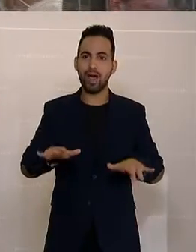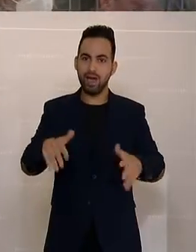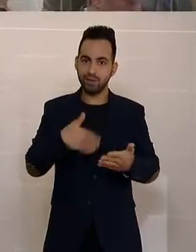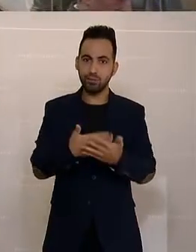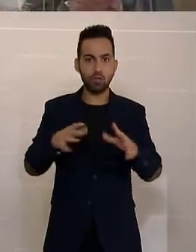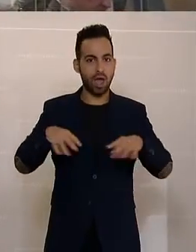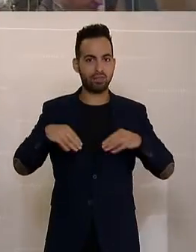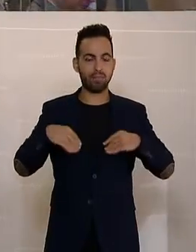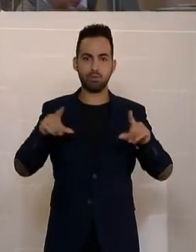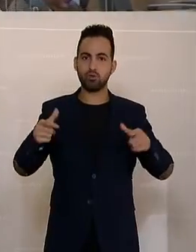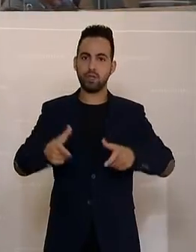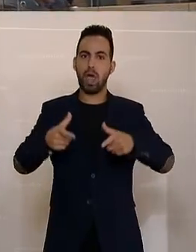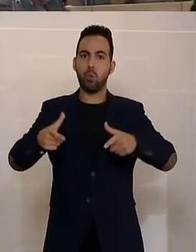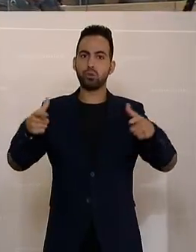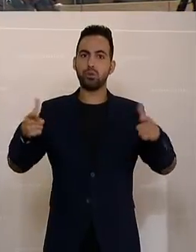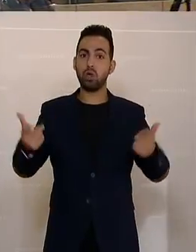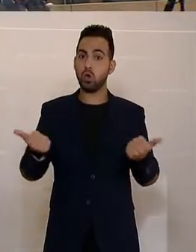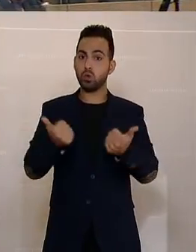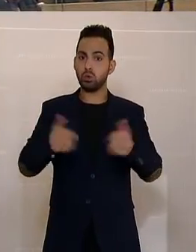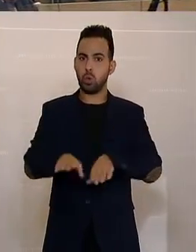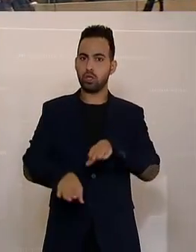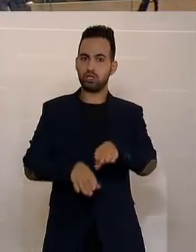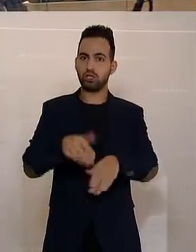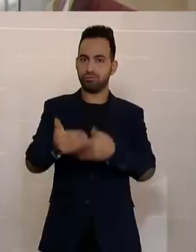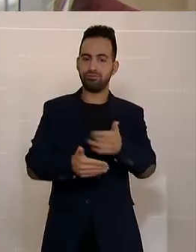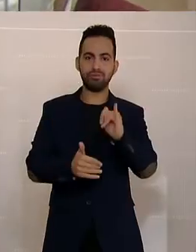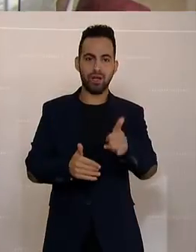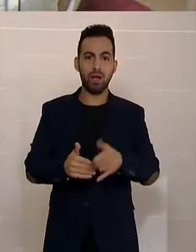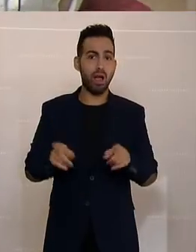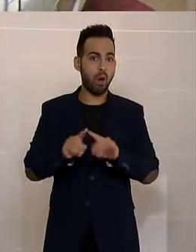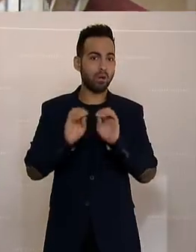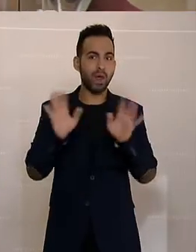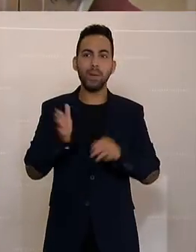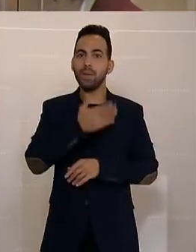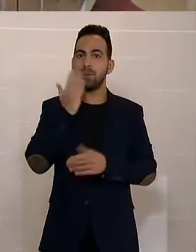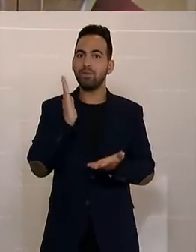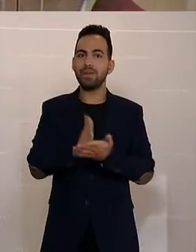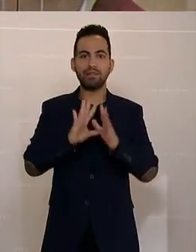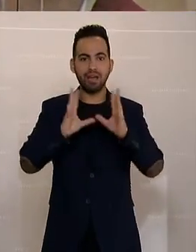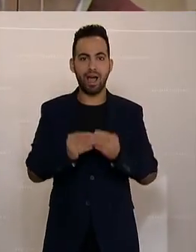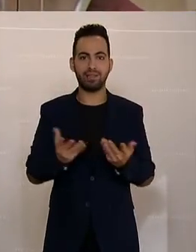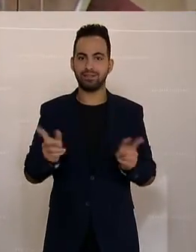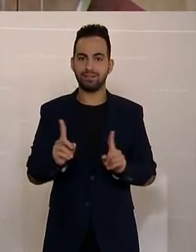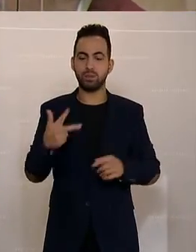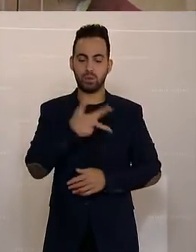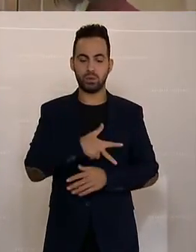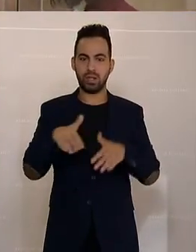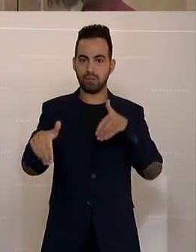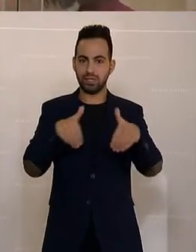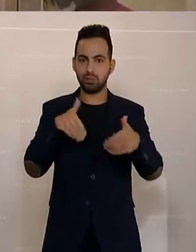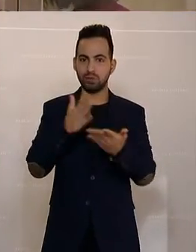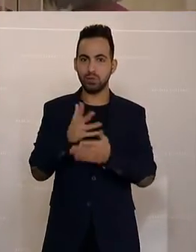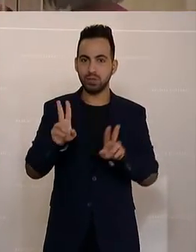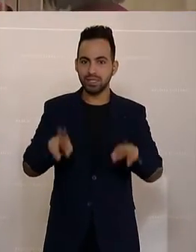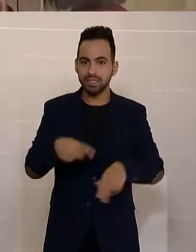wird ausgebaut. Das ist ein ganz toller Schritt. Und natürlich ist es noch nicht alles. Das Sozialministerium, wie Sie schon richtig gesagt